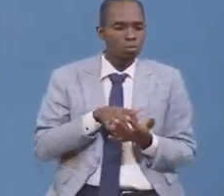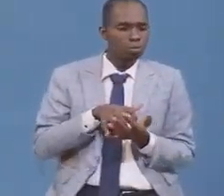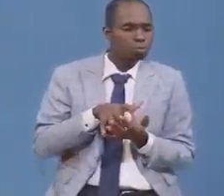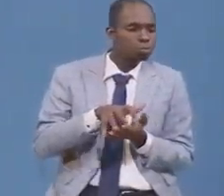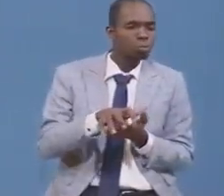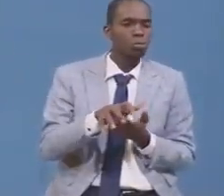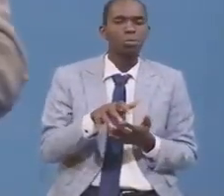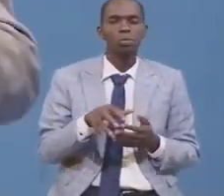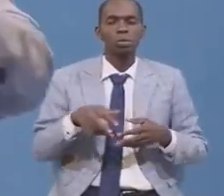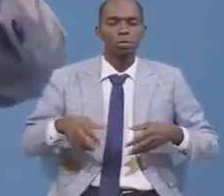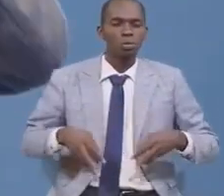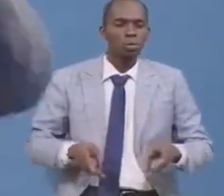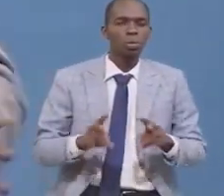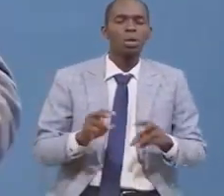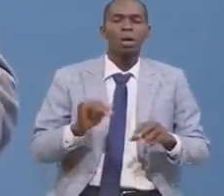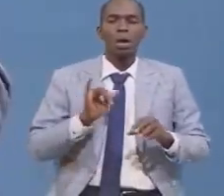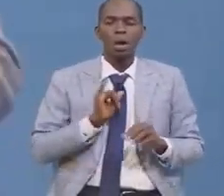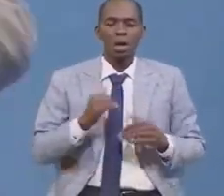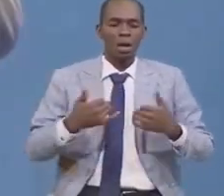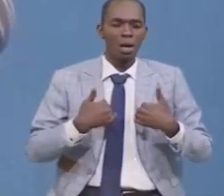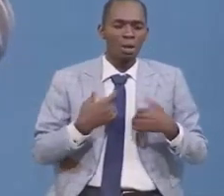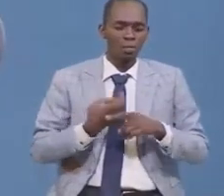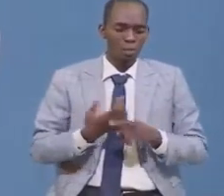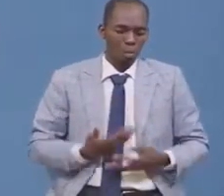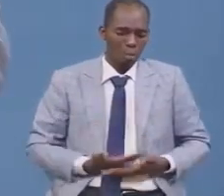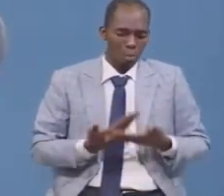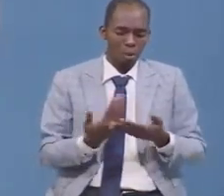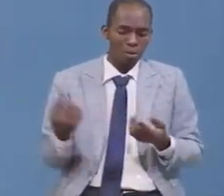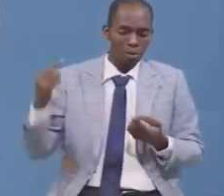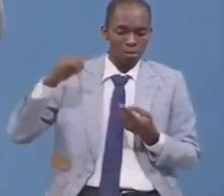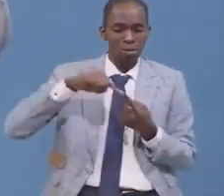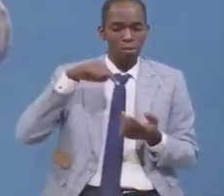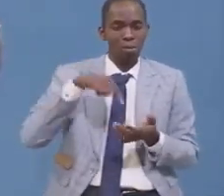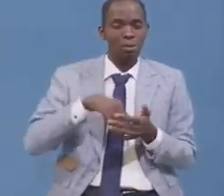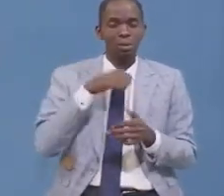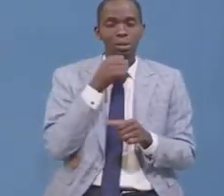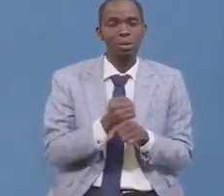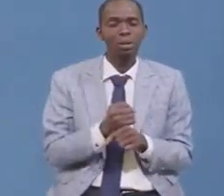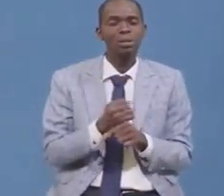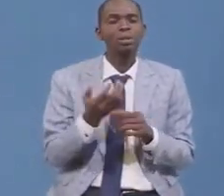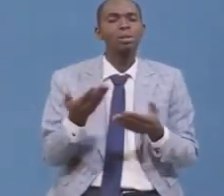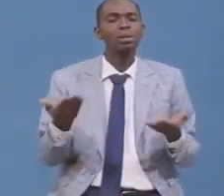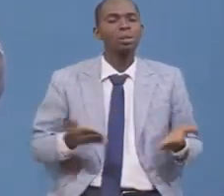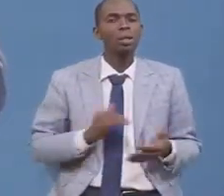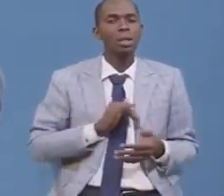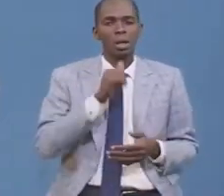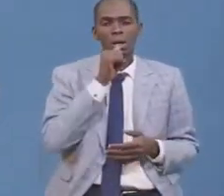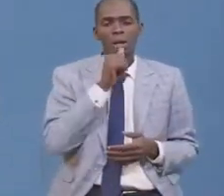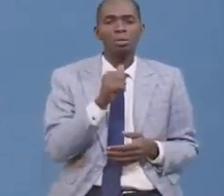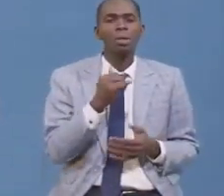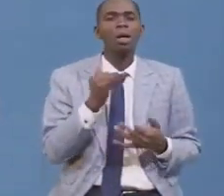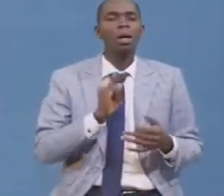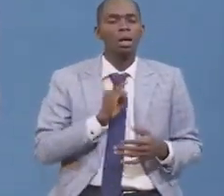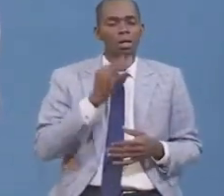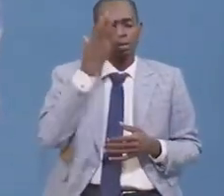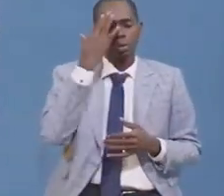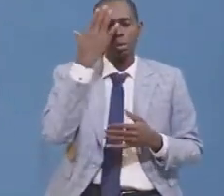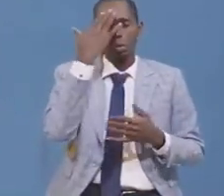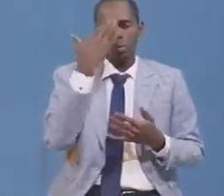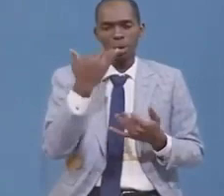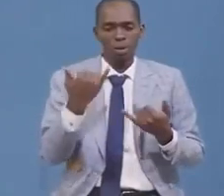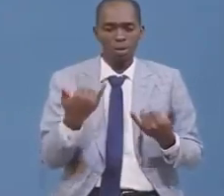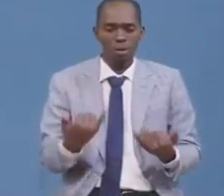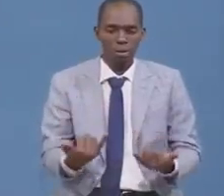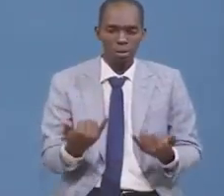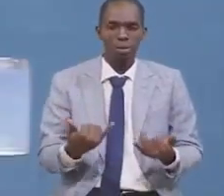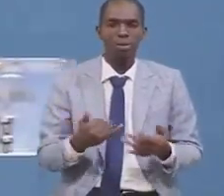taken from birth until this time. Here am I, Now I know why. Nenu puttina